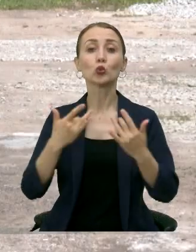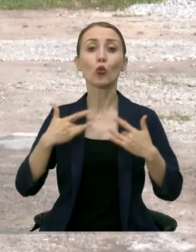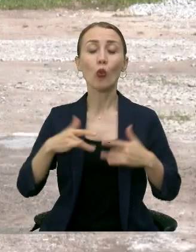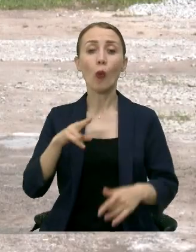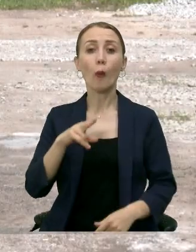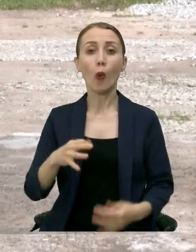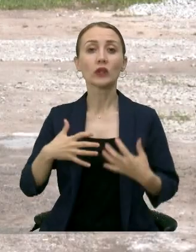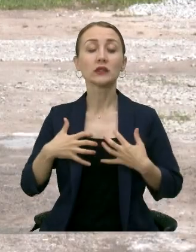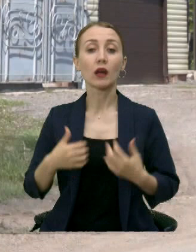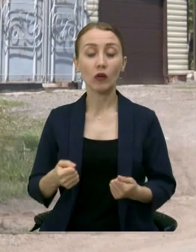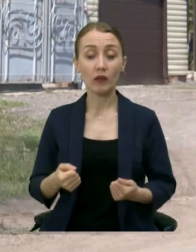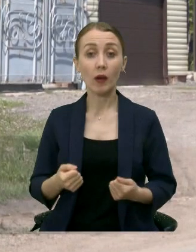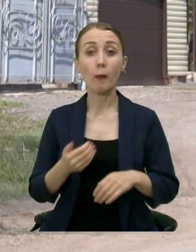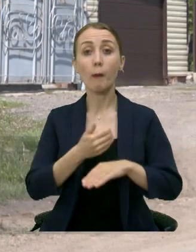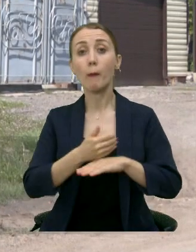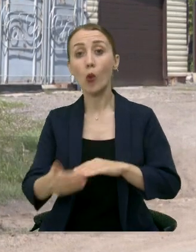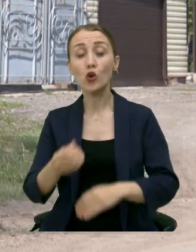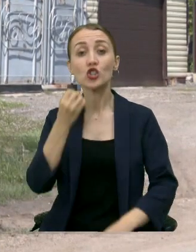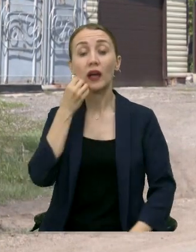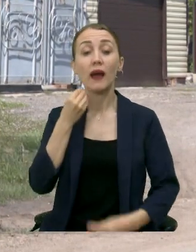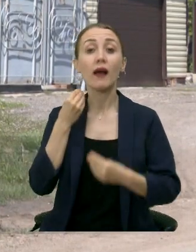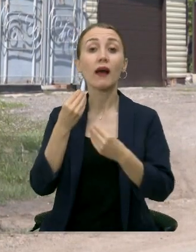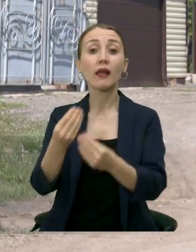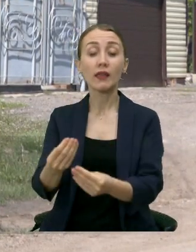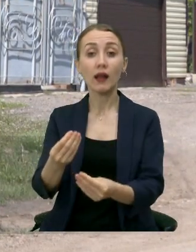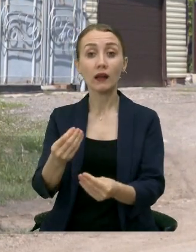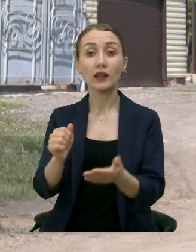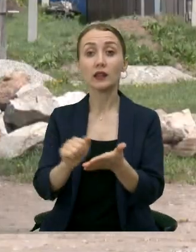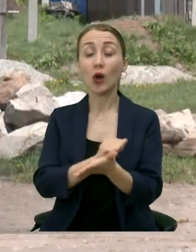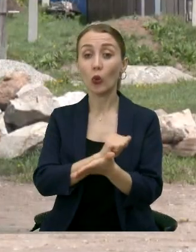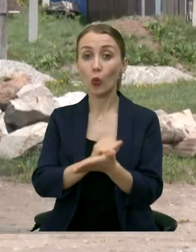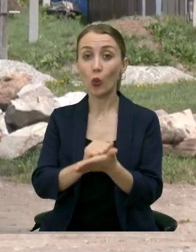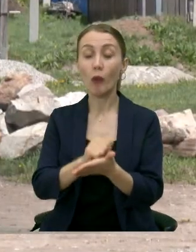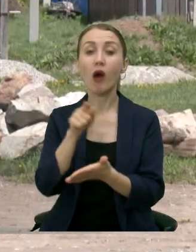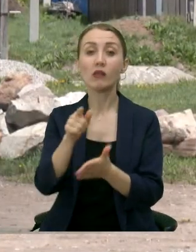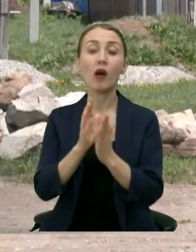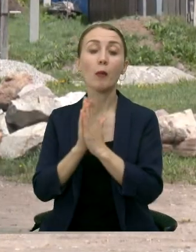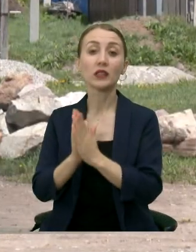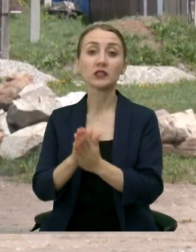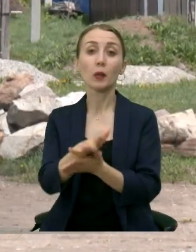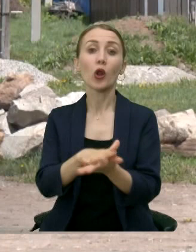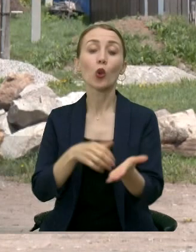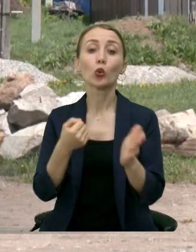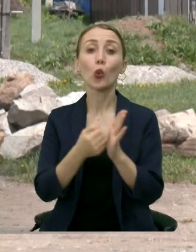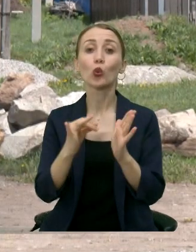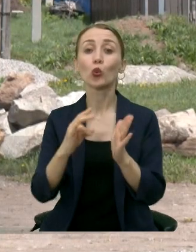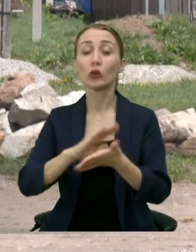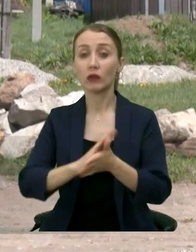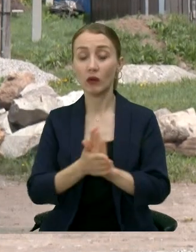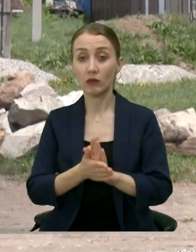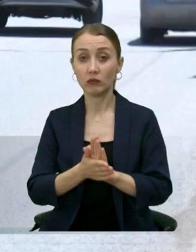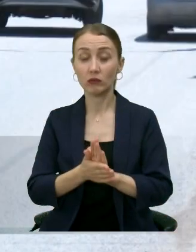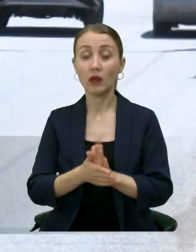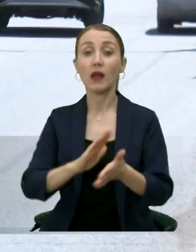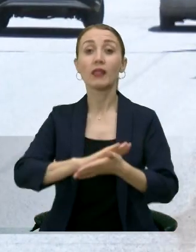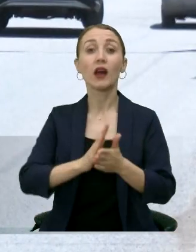состоянию здоровья. Позже, когда ей выдали памятку, глава коммунального учреждения попросила продлить договор до июня. Как было отмечено, договор